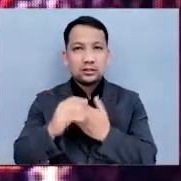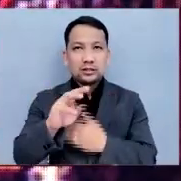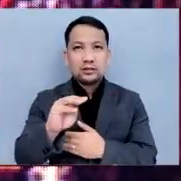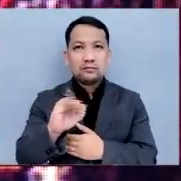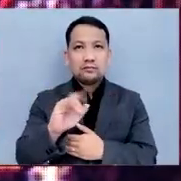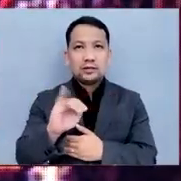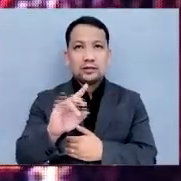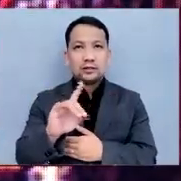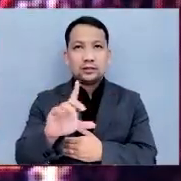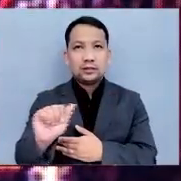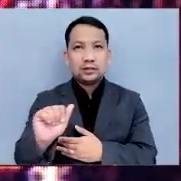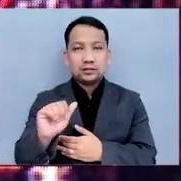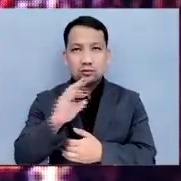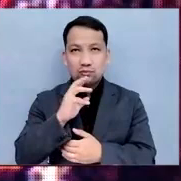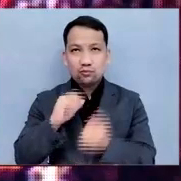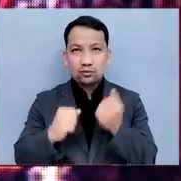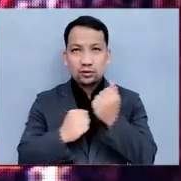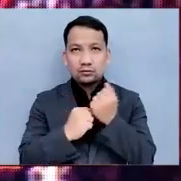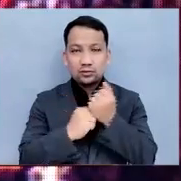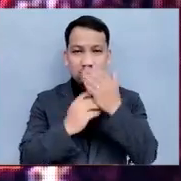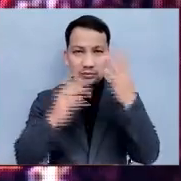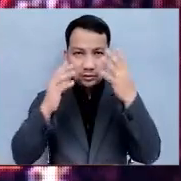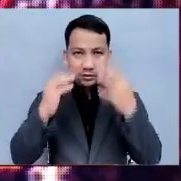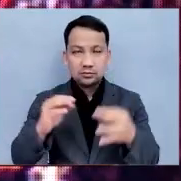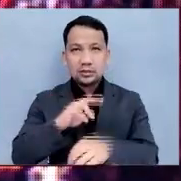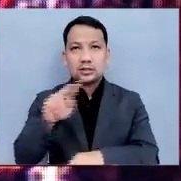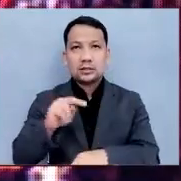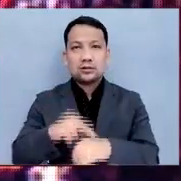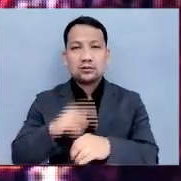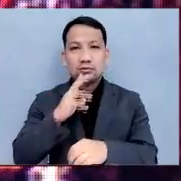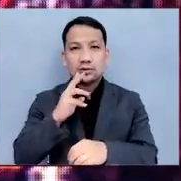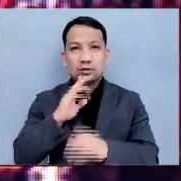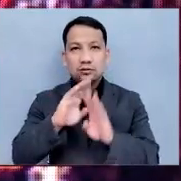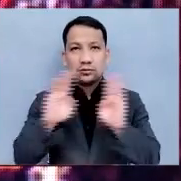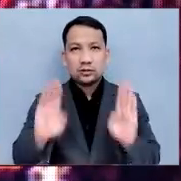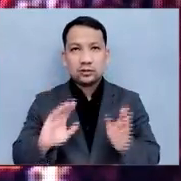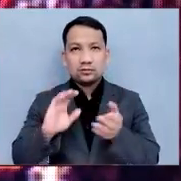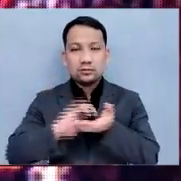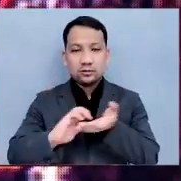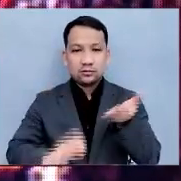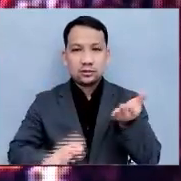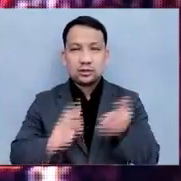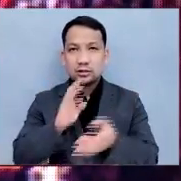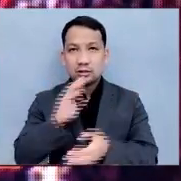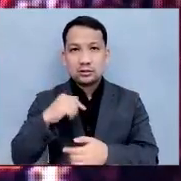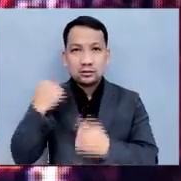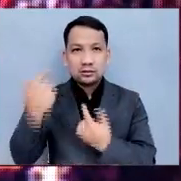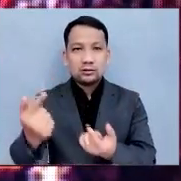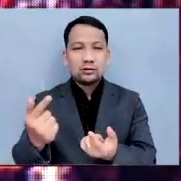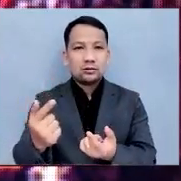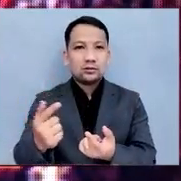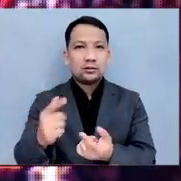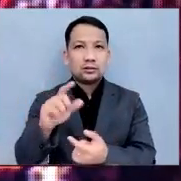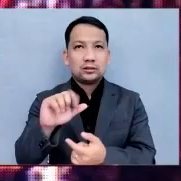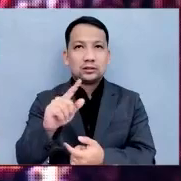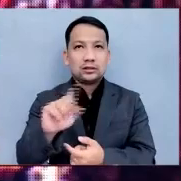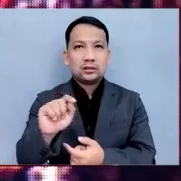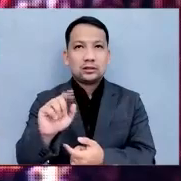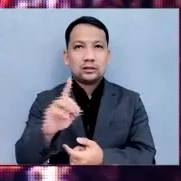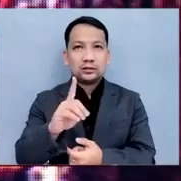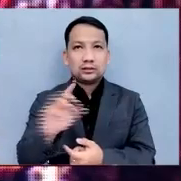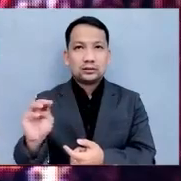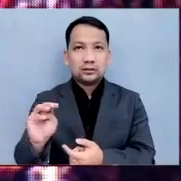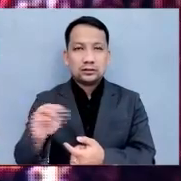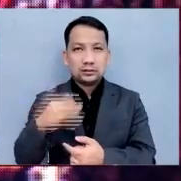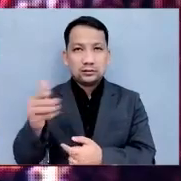ng tubig. Kasunod po yan ang desisyon ng National Water Resources Board na ibaba ang alokasyon ng tubig mula po sa Angat Dam. Nasa frontline ng balitang